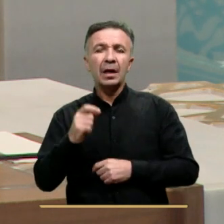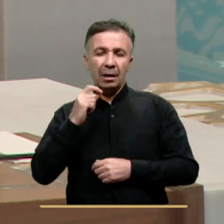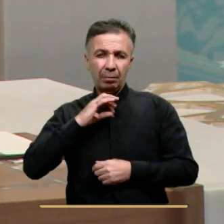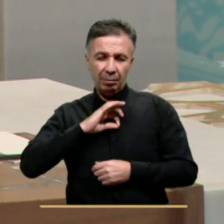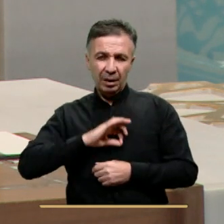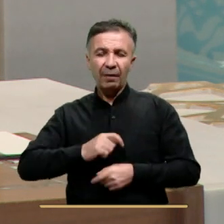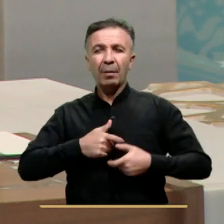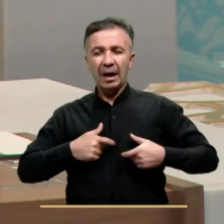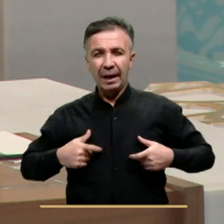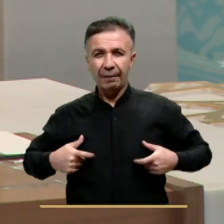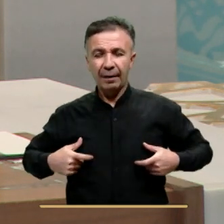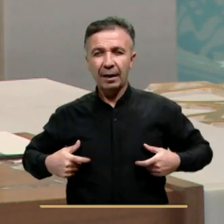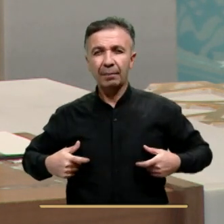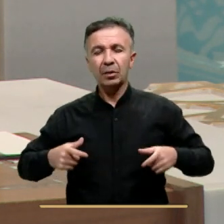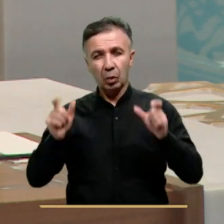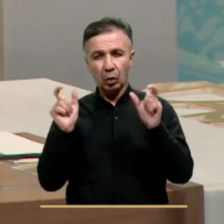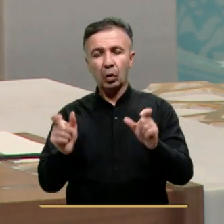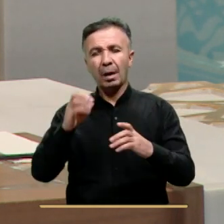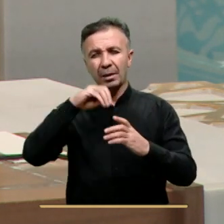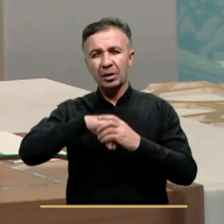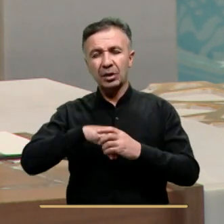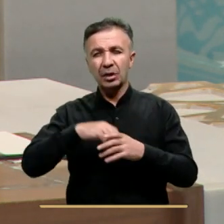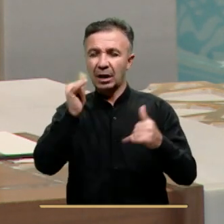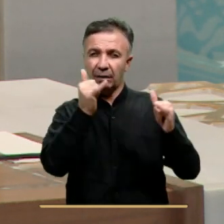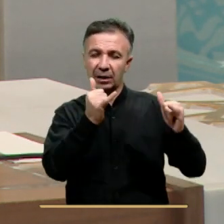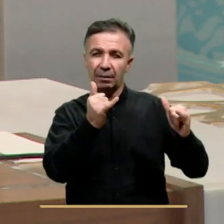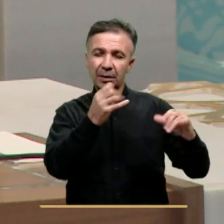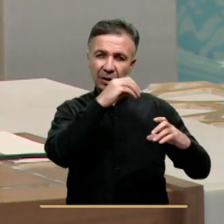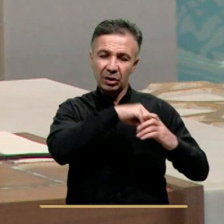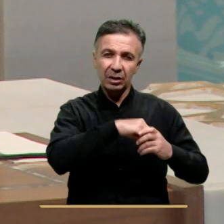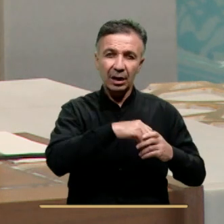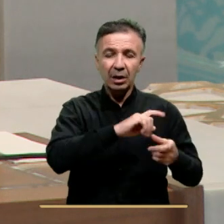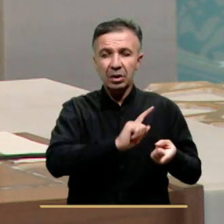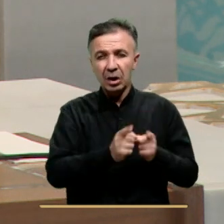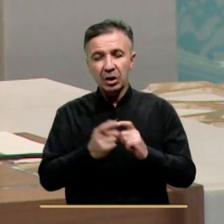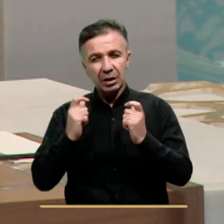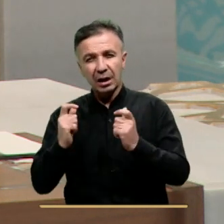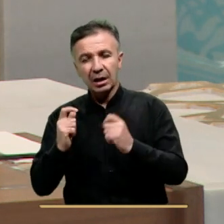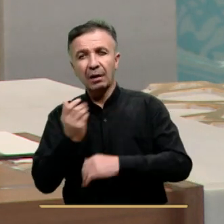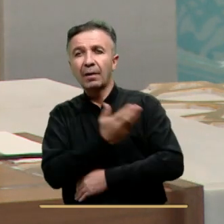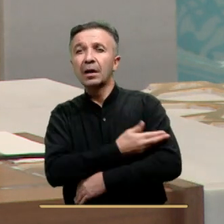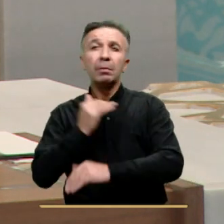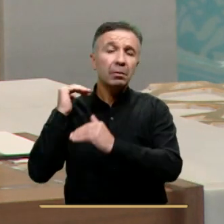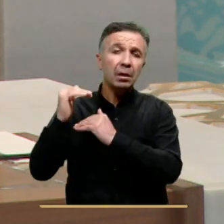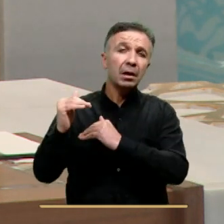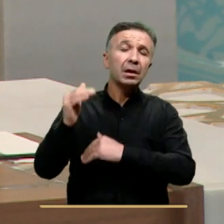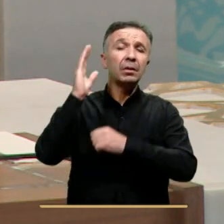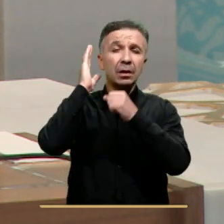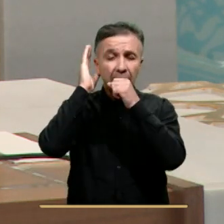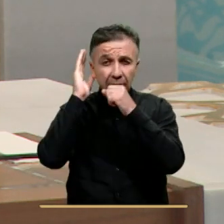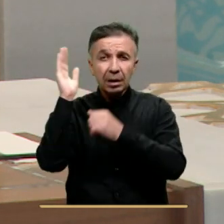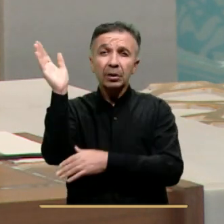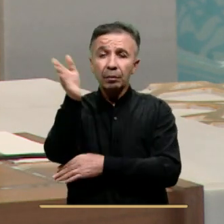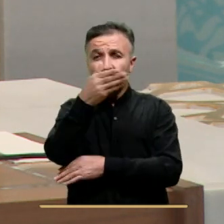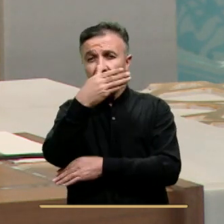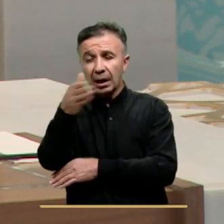için Cennet vatanımızın değişik yerlerinde bu zamana kadar vatanımız milletimiz ezanımız bayrağımız